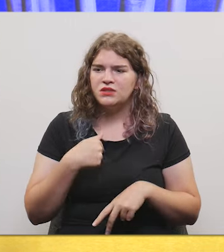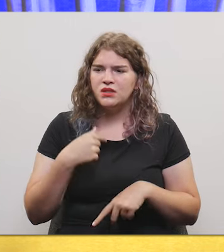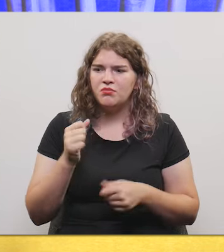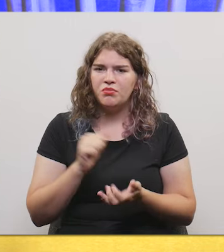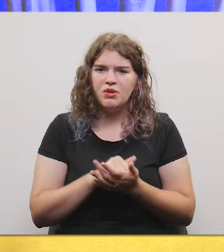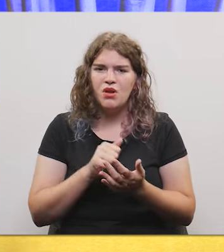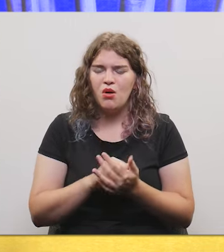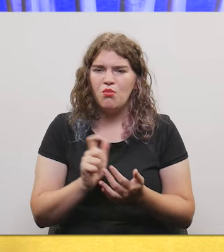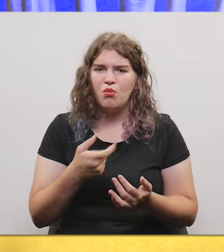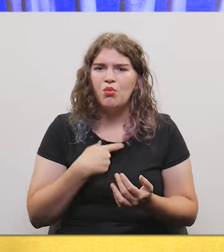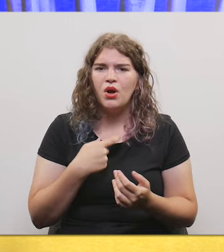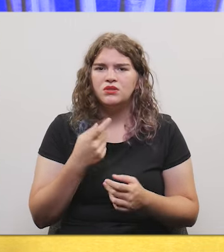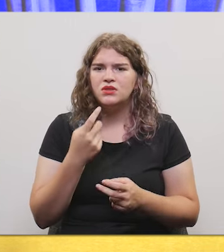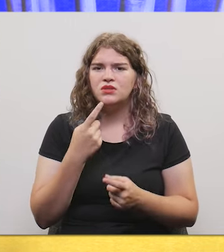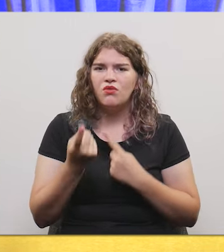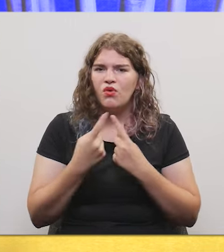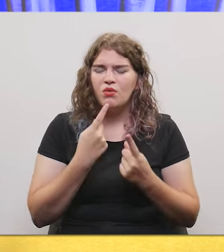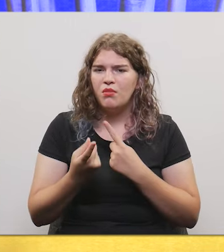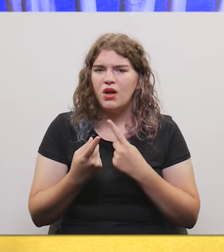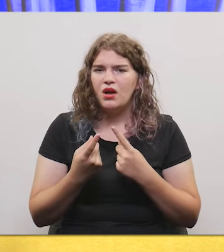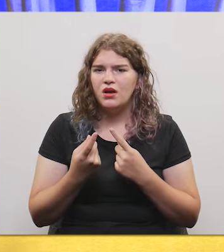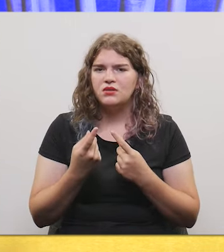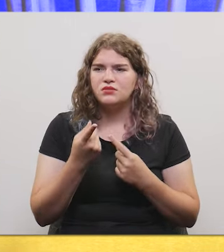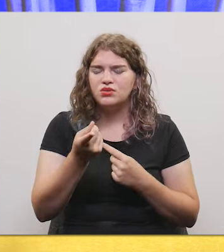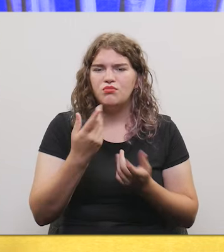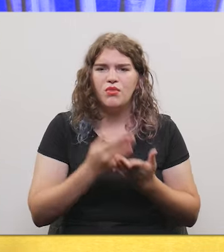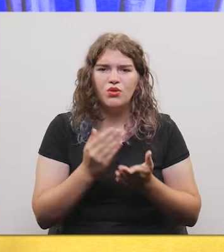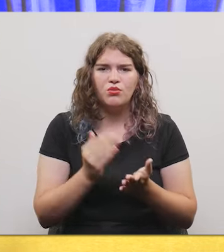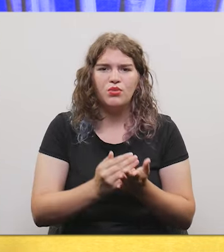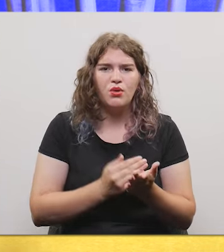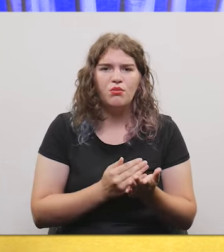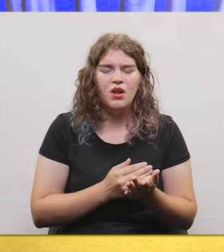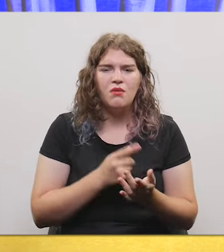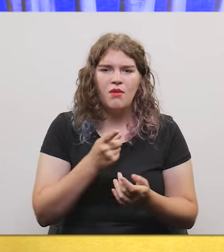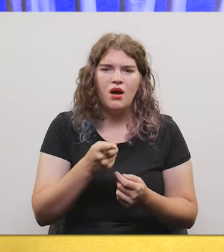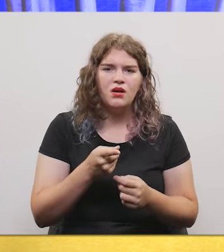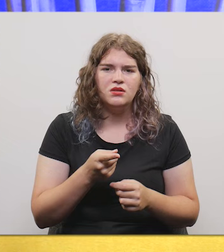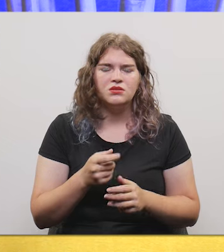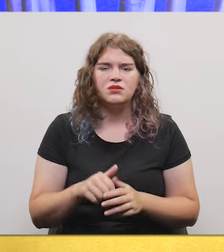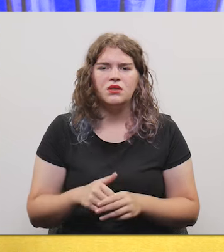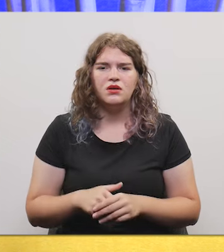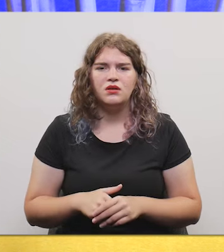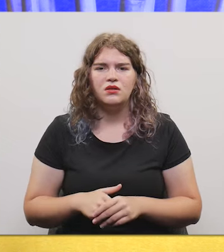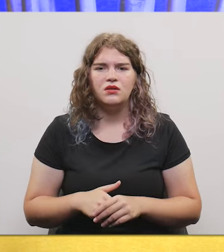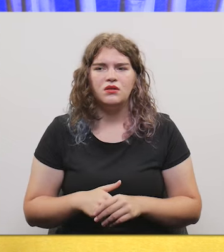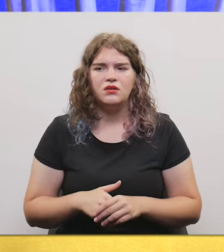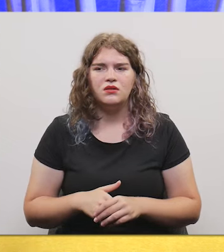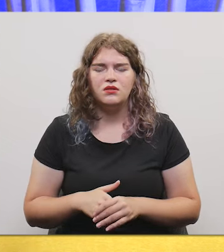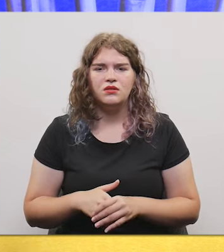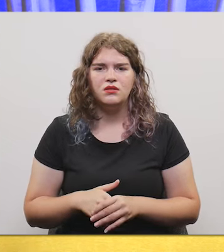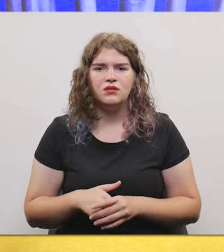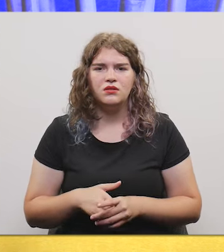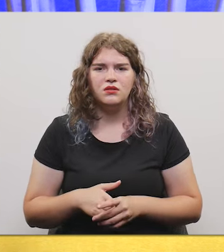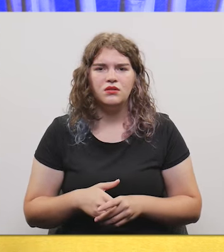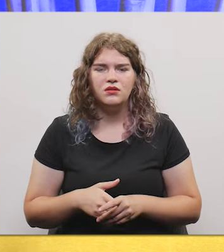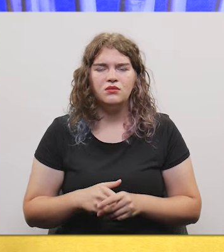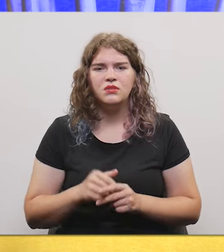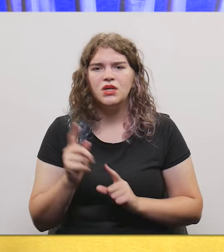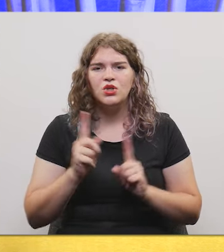n-am conștientizat că Biblia poate să vorbească și pentru problema respectivă.